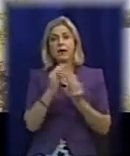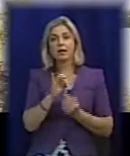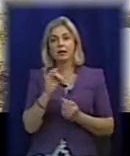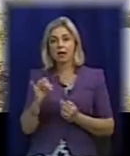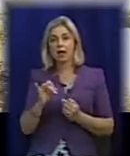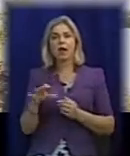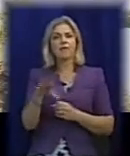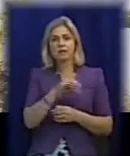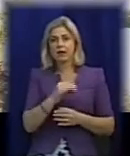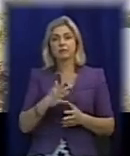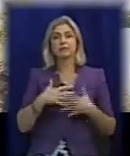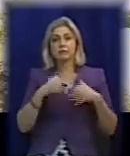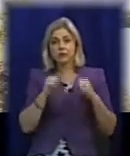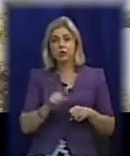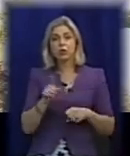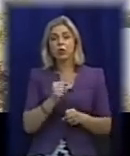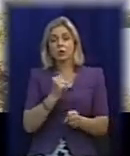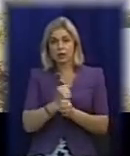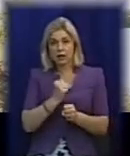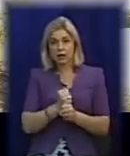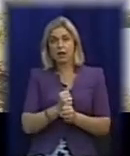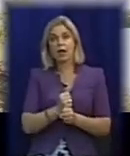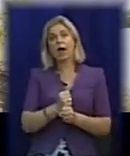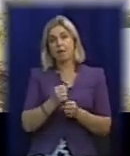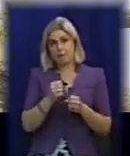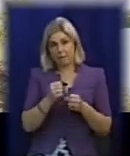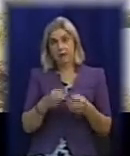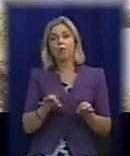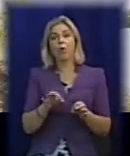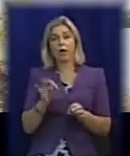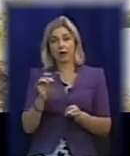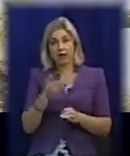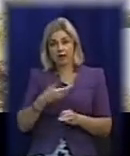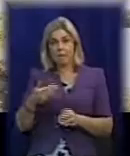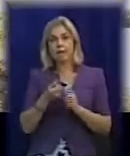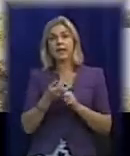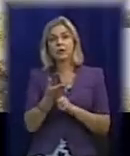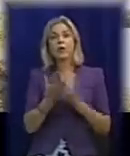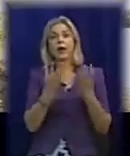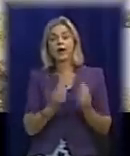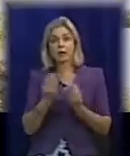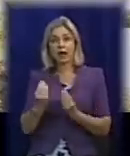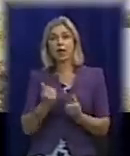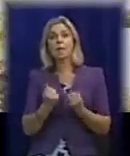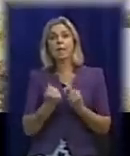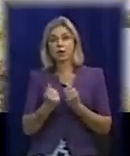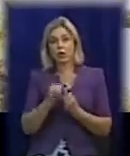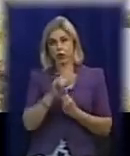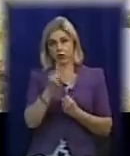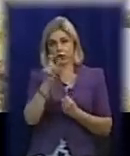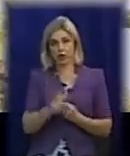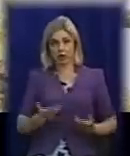заходи, які ми прийняли до нього, дозволили нам декілька днів підтримувати в ньому